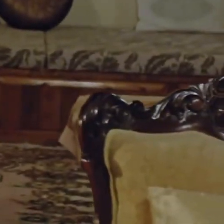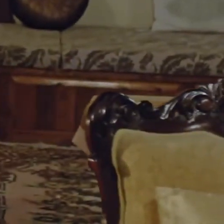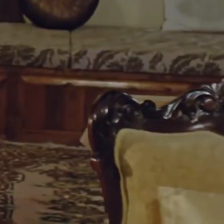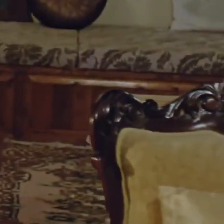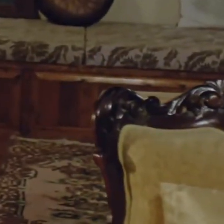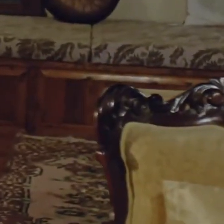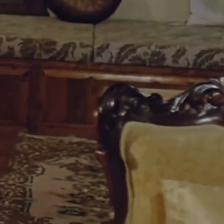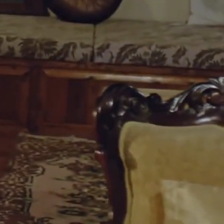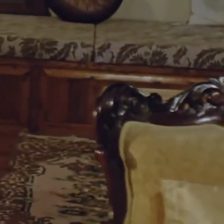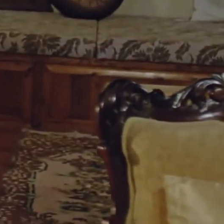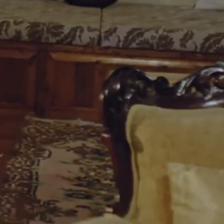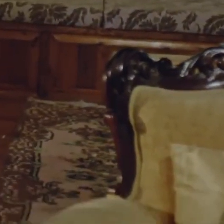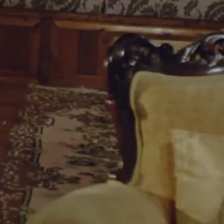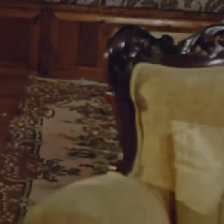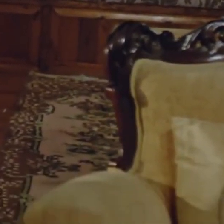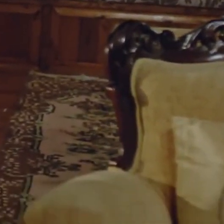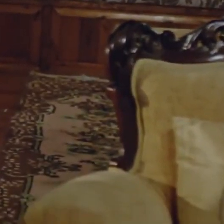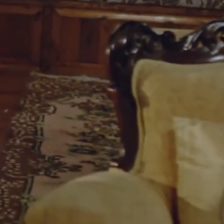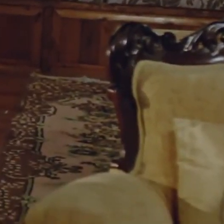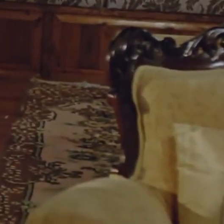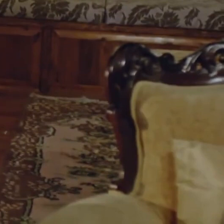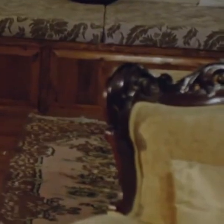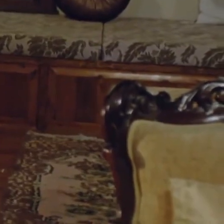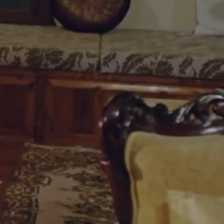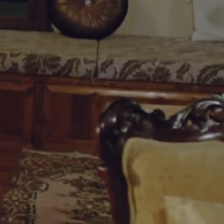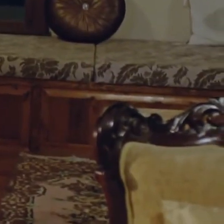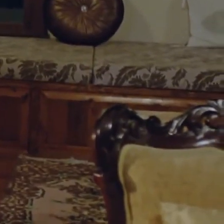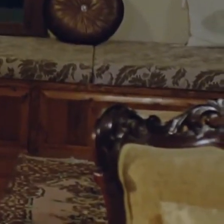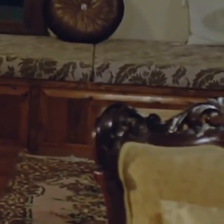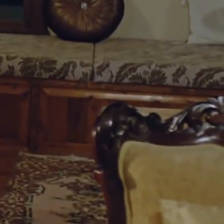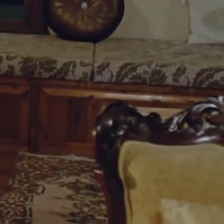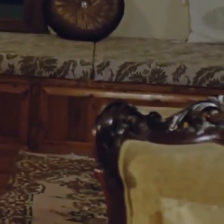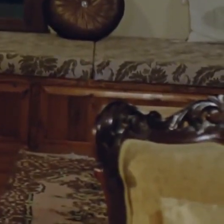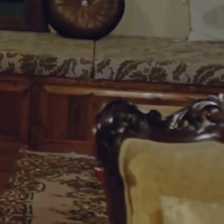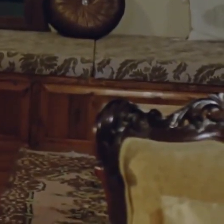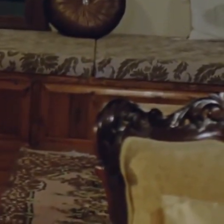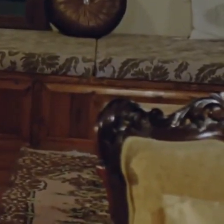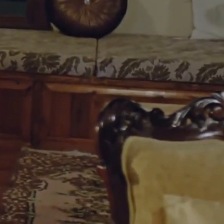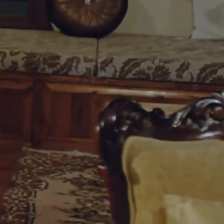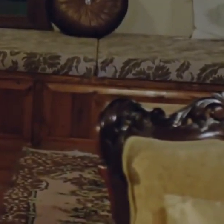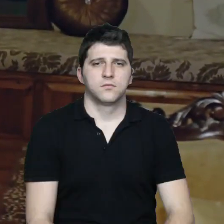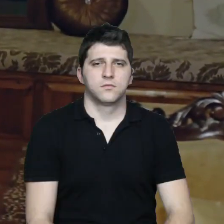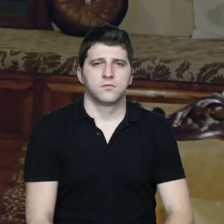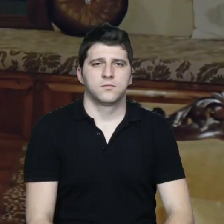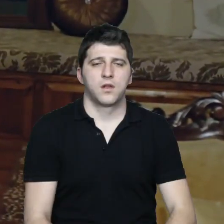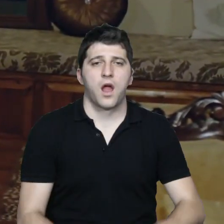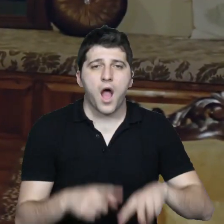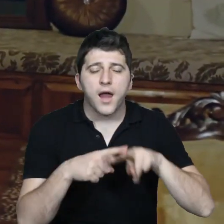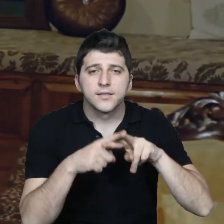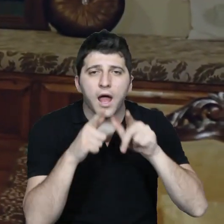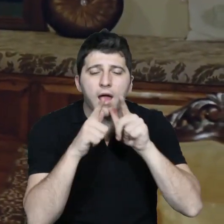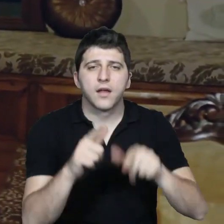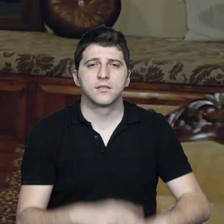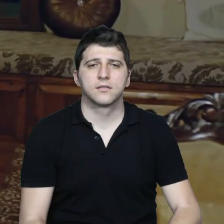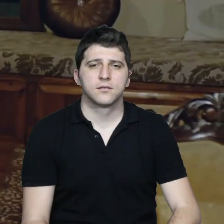İçeri atlayıp salondan açılan başka bir kapıya eğildi, deliğinden bakıyor. Arda. Aralayıp baktı, hemen